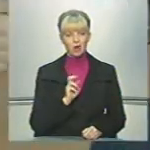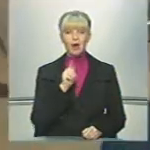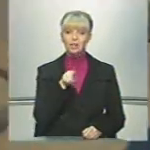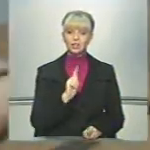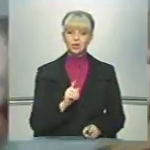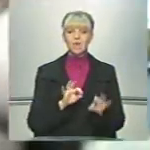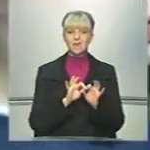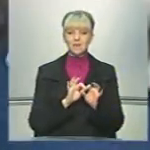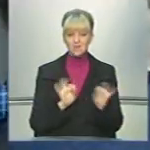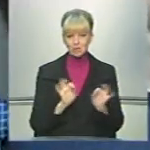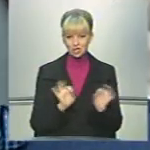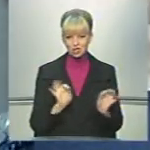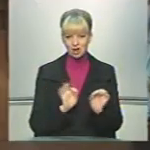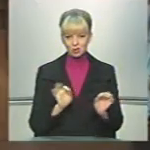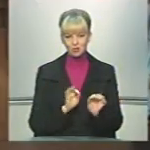що? Вермішельку.